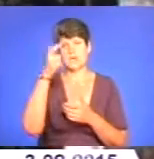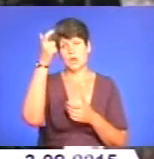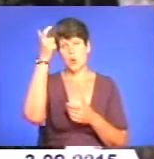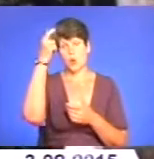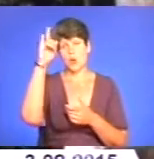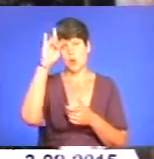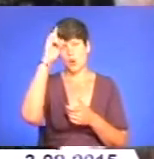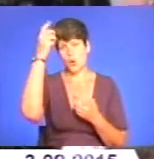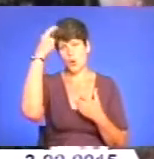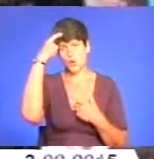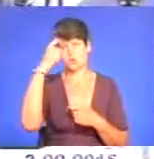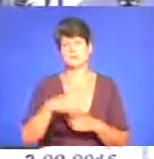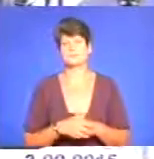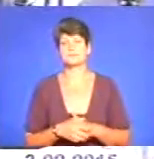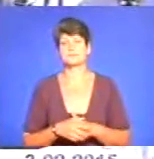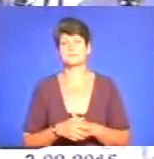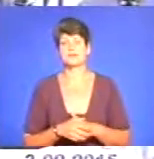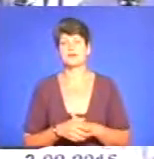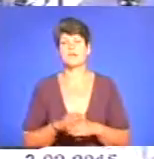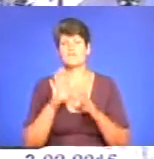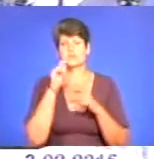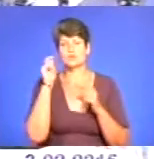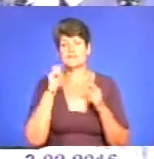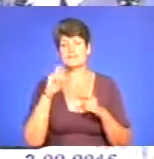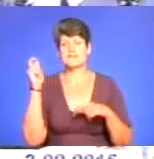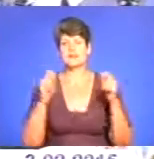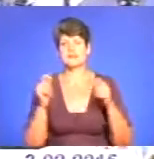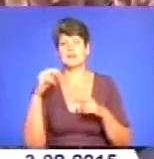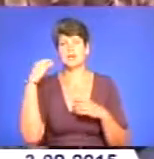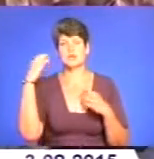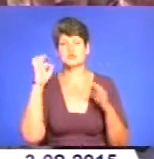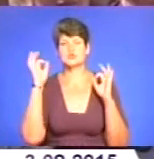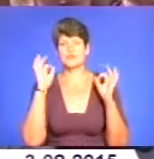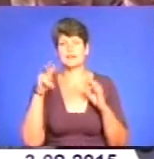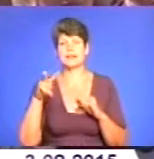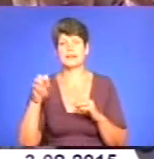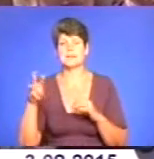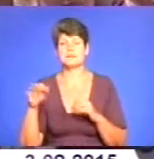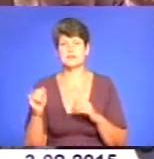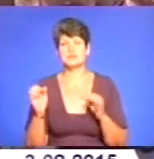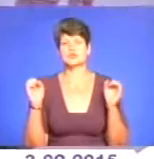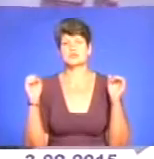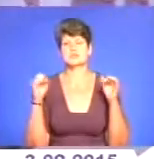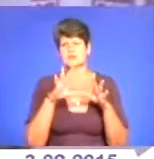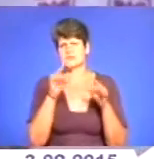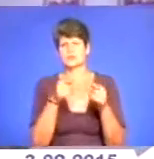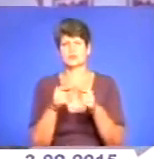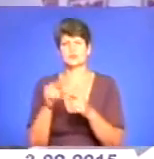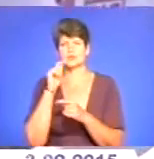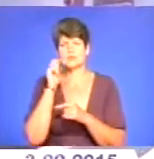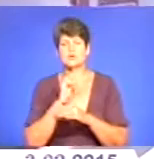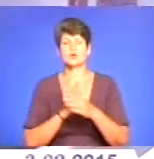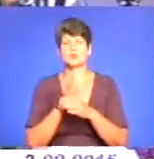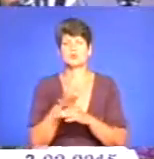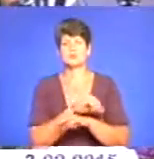солістка, вона суто в короні. Всеукраїнський фестиваль «Дзвони Лемківщини», що зібрав лемківську спільноту з усіх куточків України і гостей за